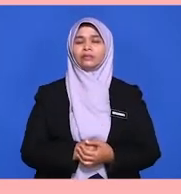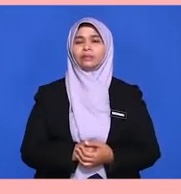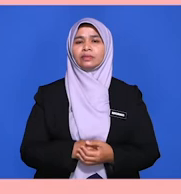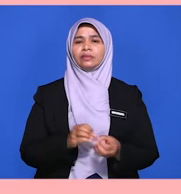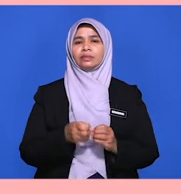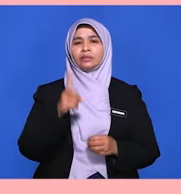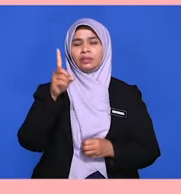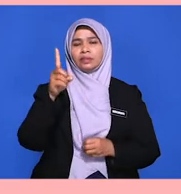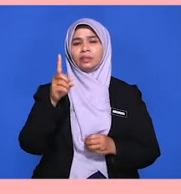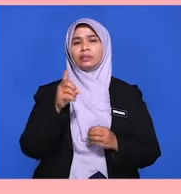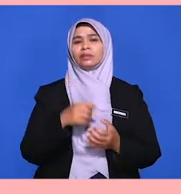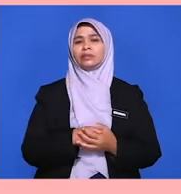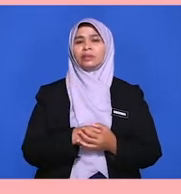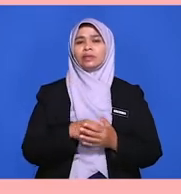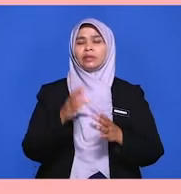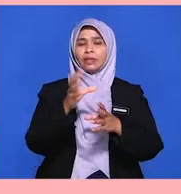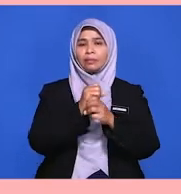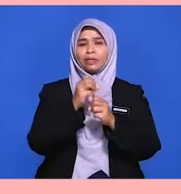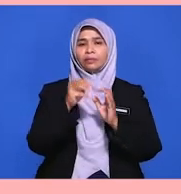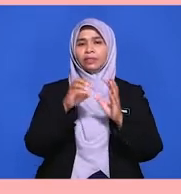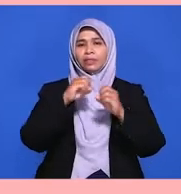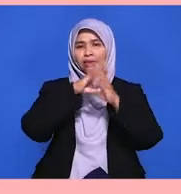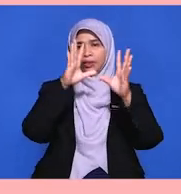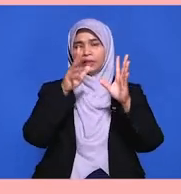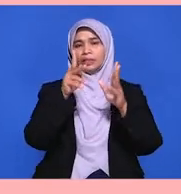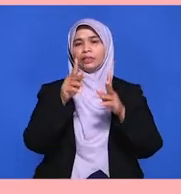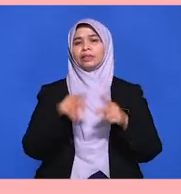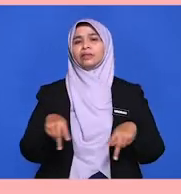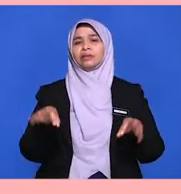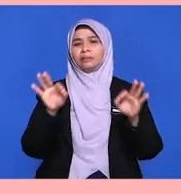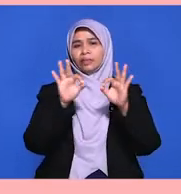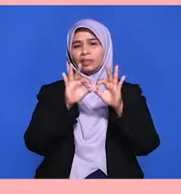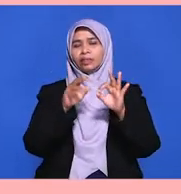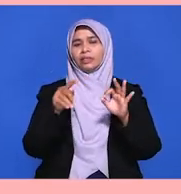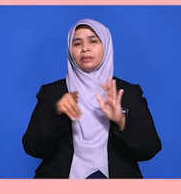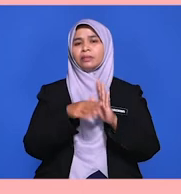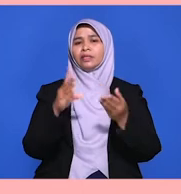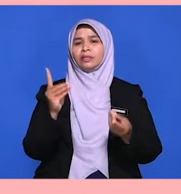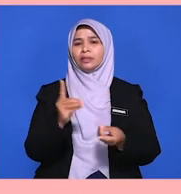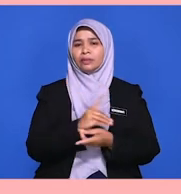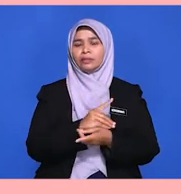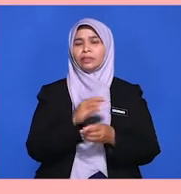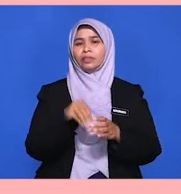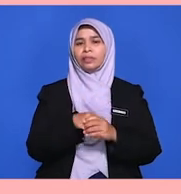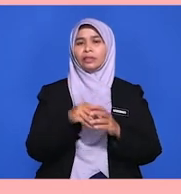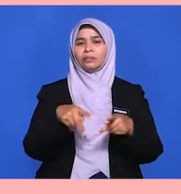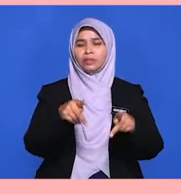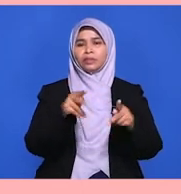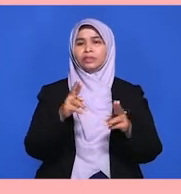pertama, dapat menerangkan kepentingan pendokumentasian dalam proses reka cipta.